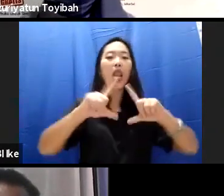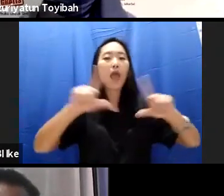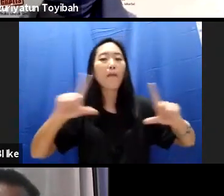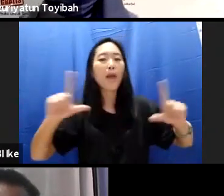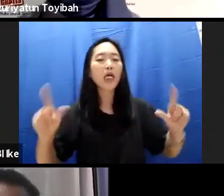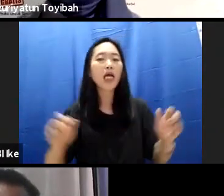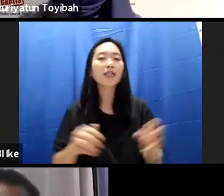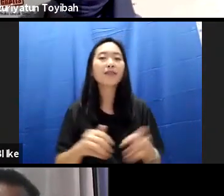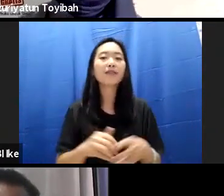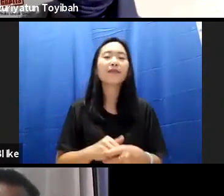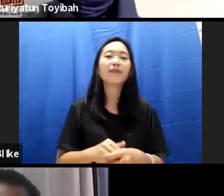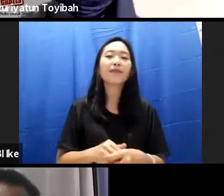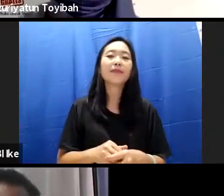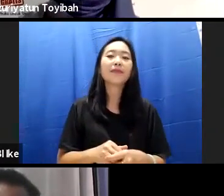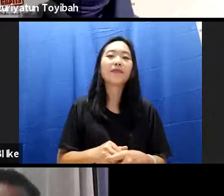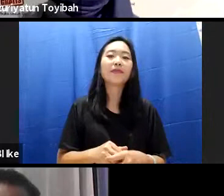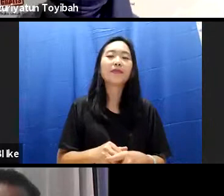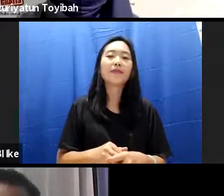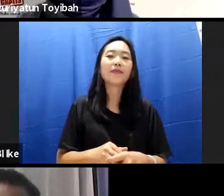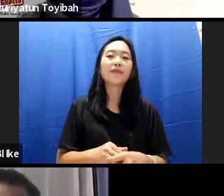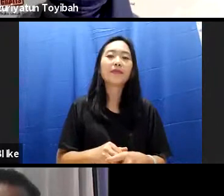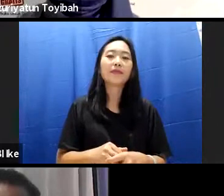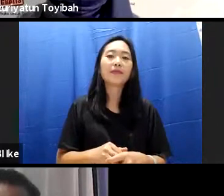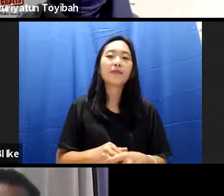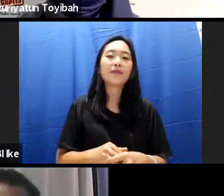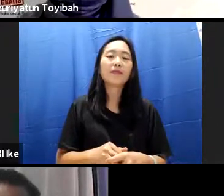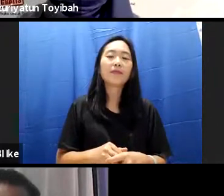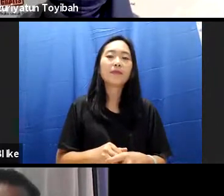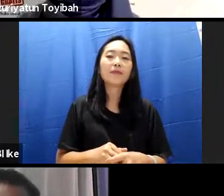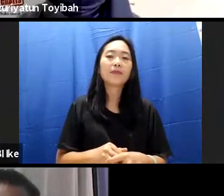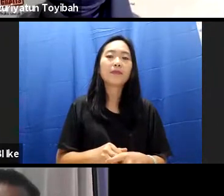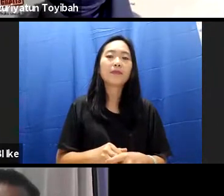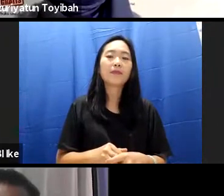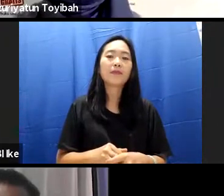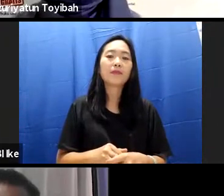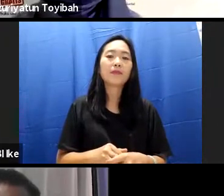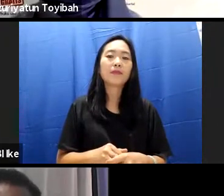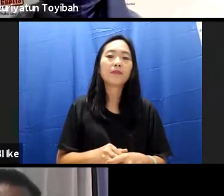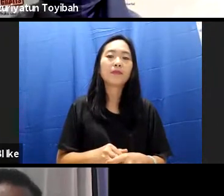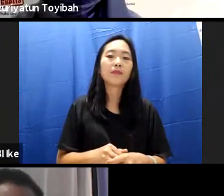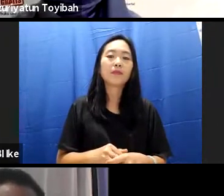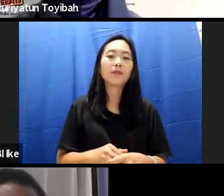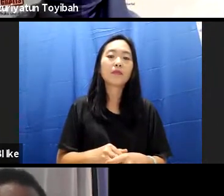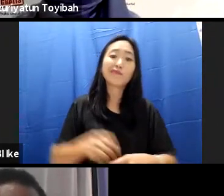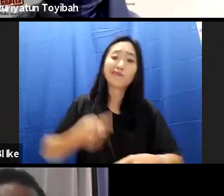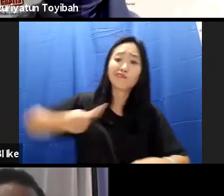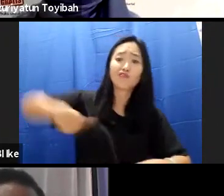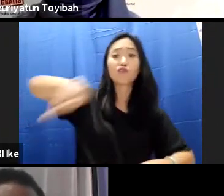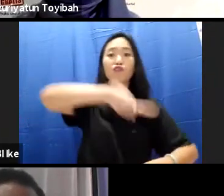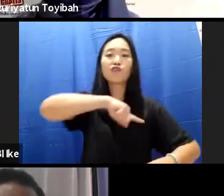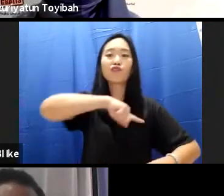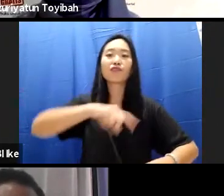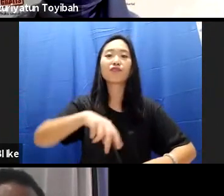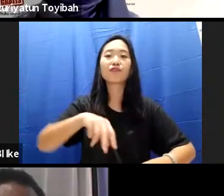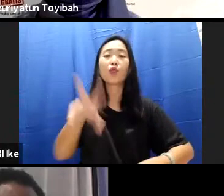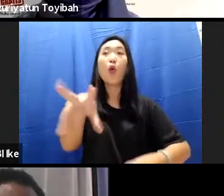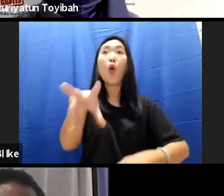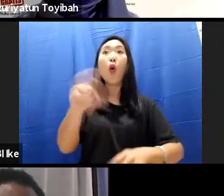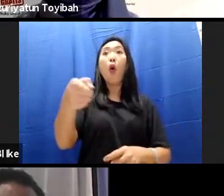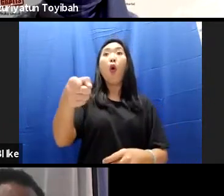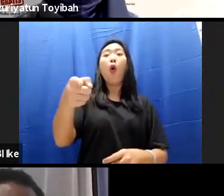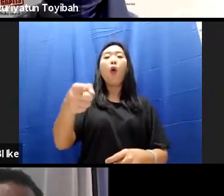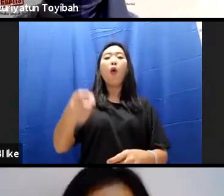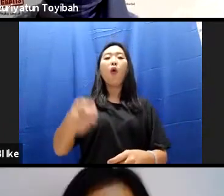institutionalized sexism gitu di tengah itu gitu. Nah itu kami menemukan celah-celah itu gitu ya, ada jalinan-jalinan tersebut